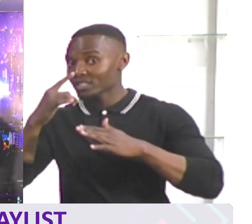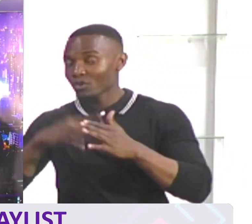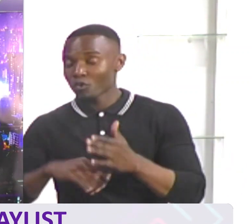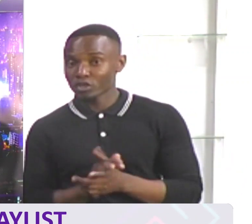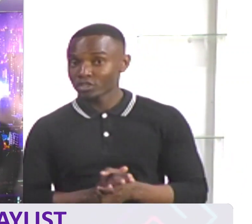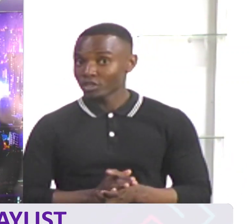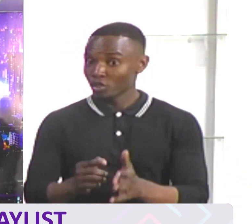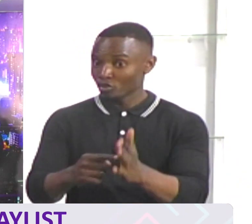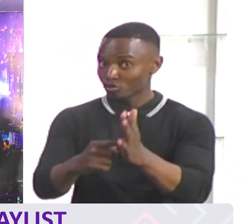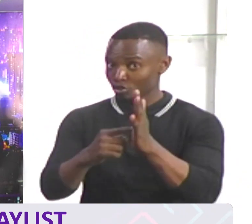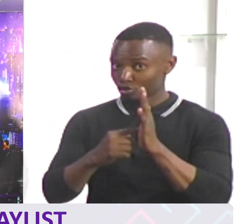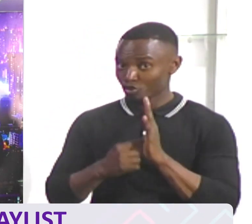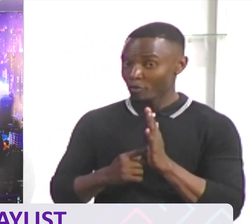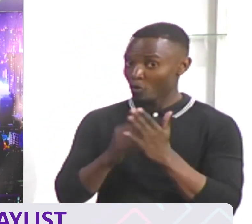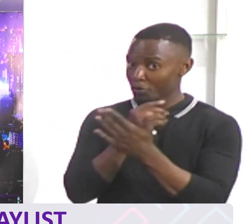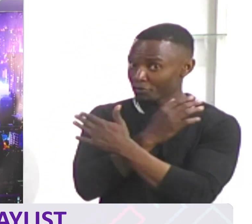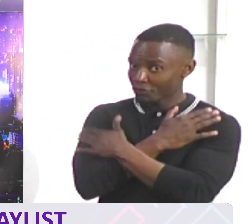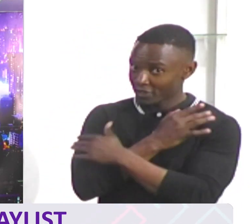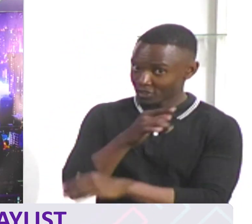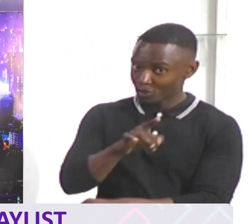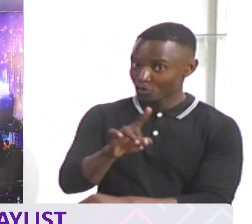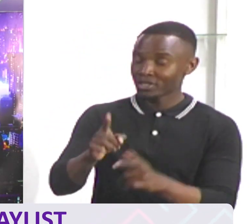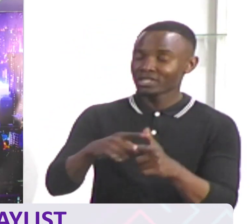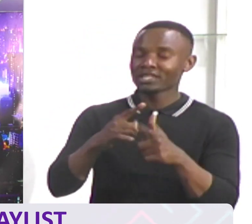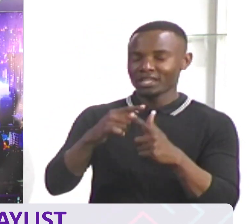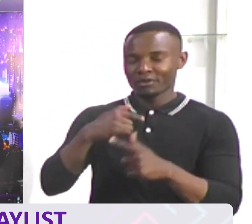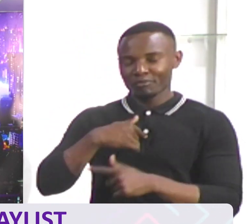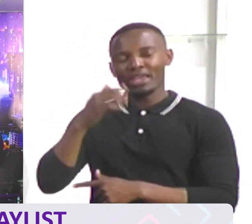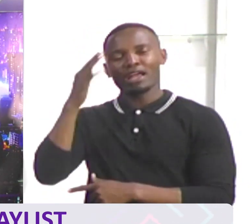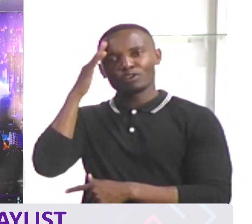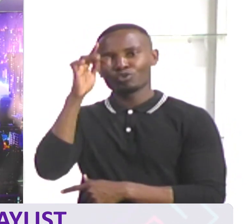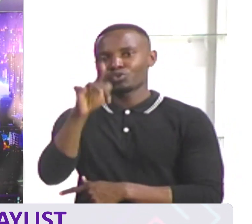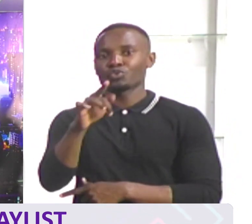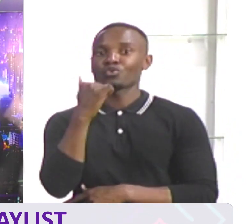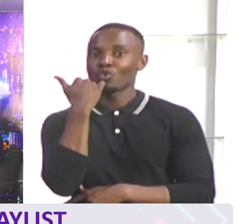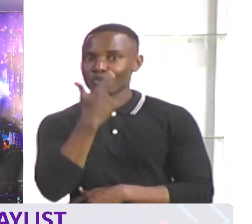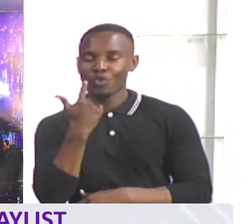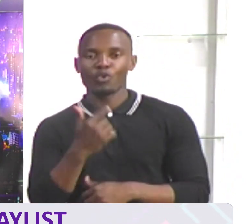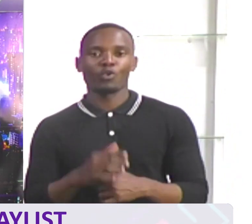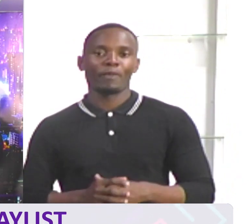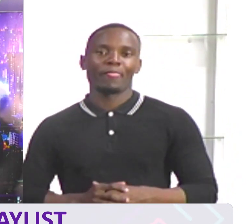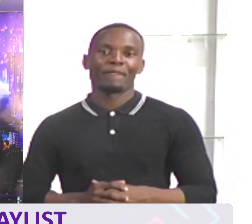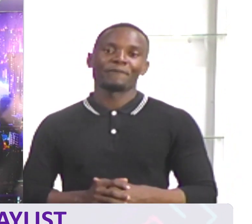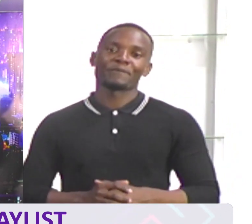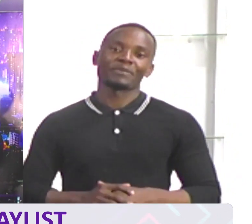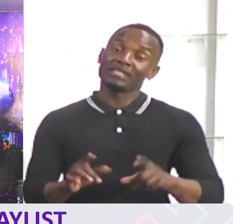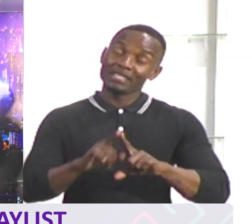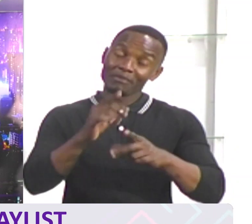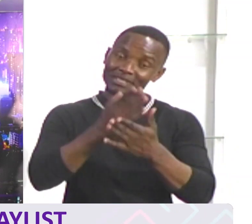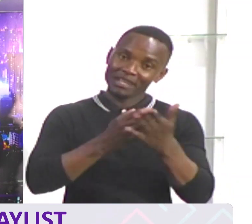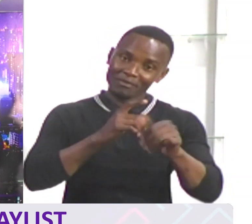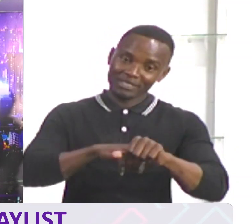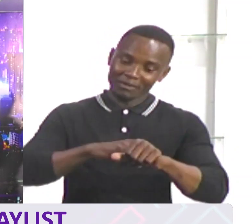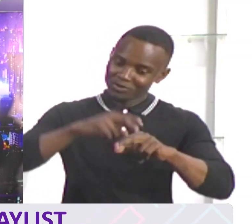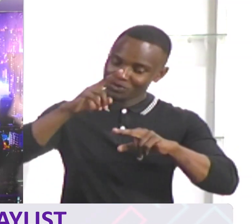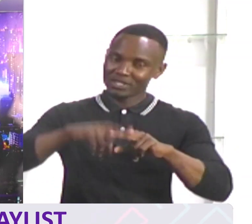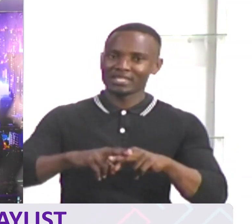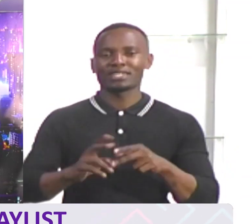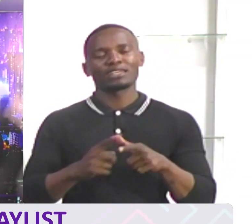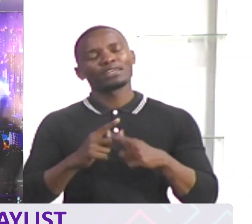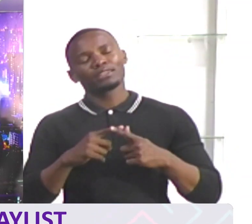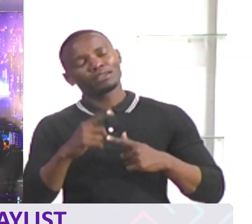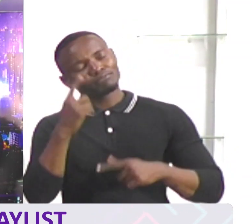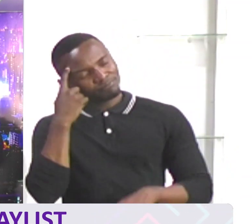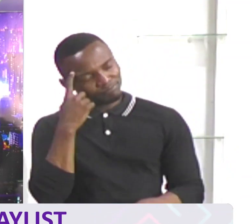mtu anaambia nani mtoto wewe ni nani? Shambo hivi unatii. Unatii? Si ndio? Sasa kama chini utakamiti. Ndio hiyo. Una